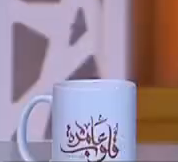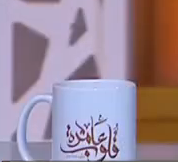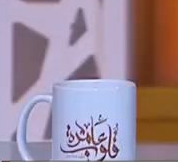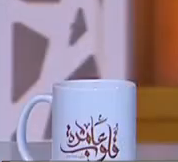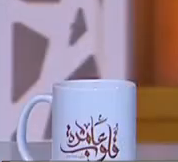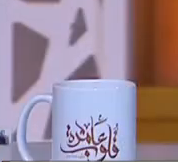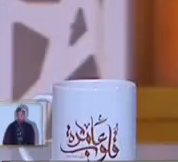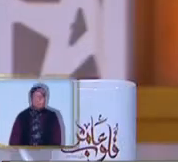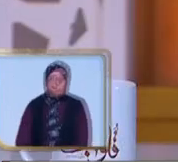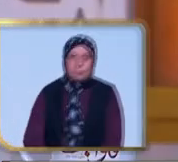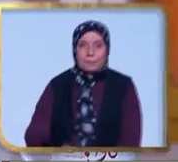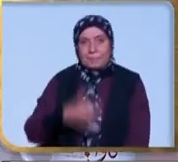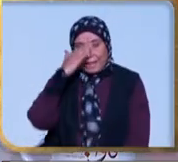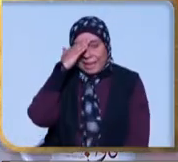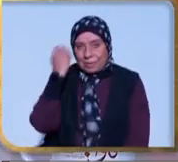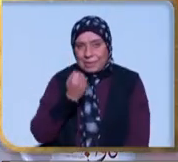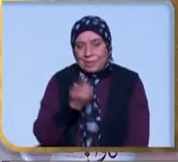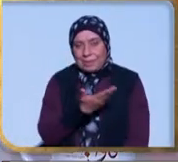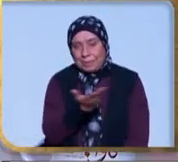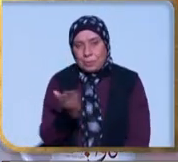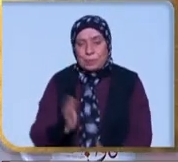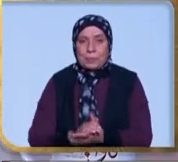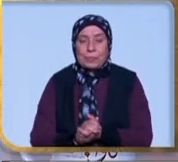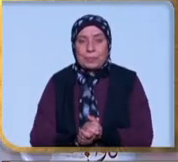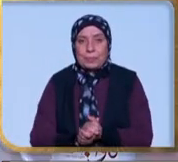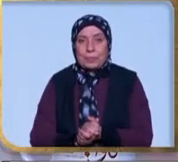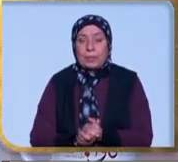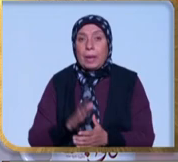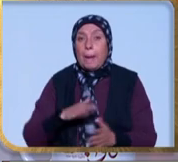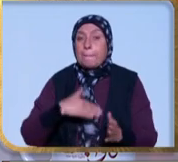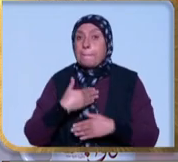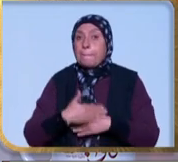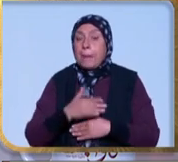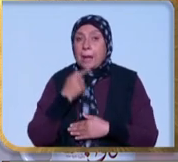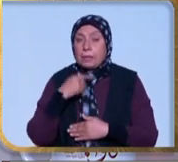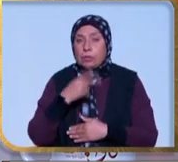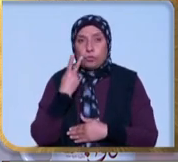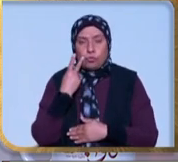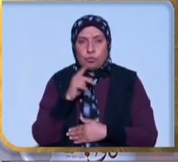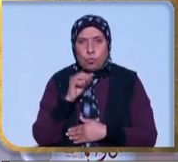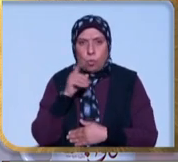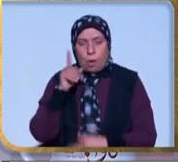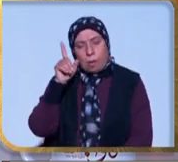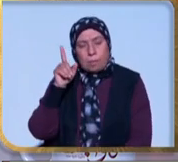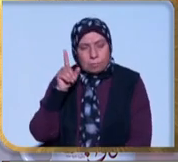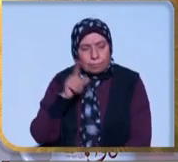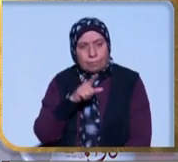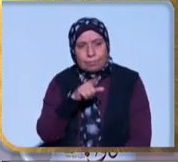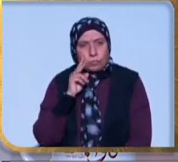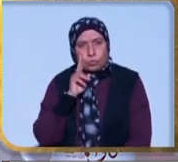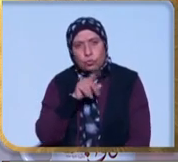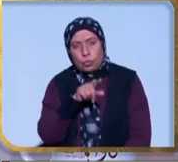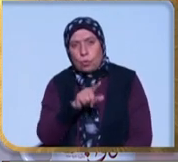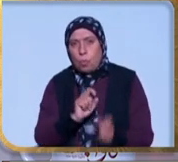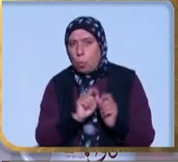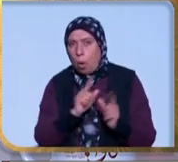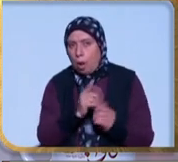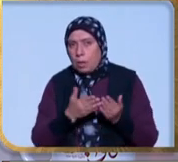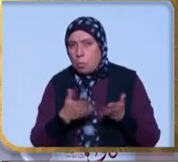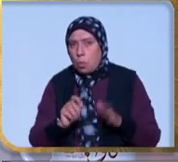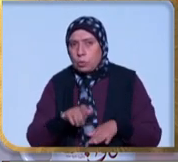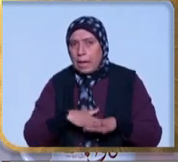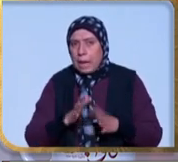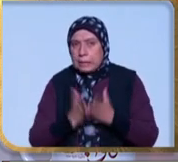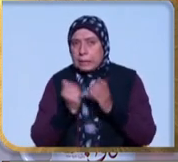تعالى. أهلا وسهلا بحضرتكم. بعد ما أجاب الله سبحانه وتعالى دعاء نبيه موسى عليه السلام